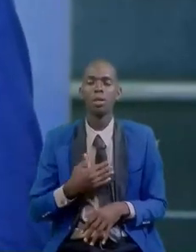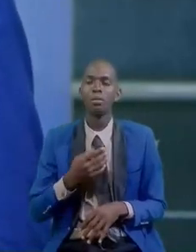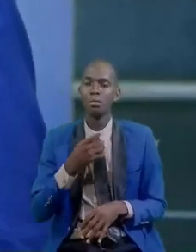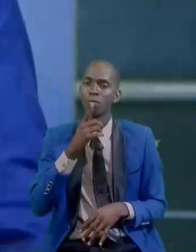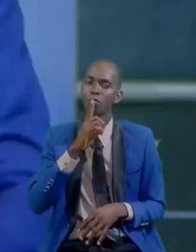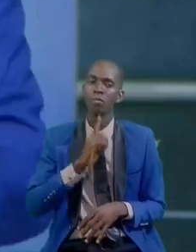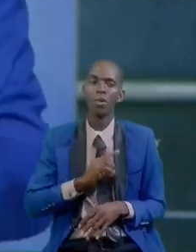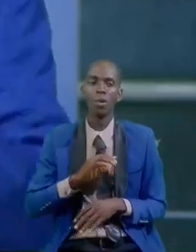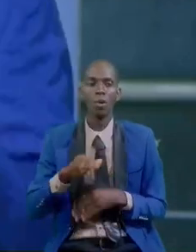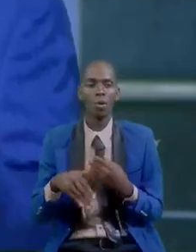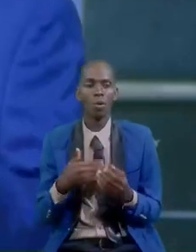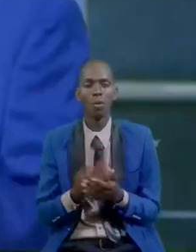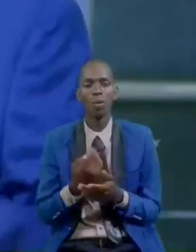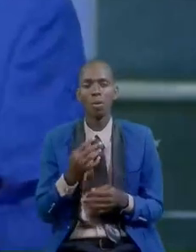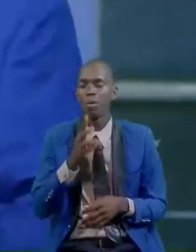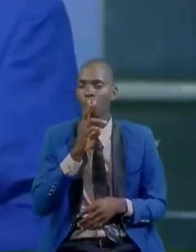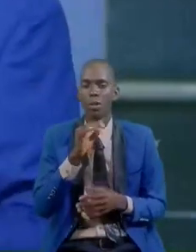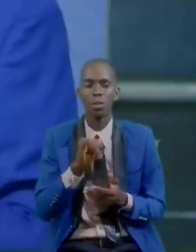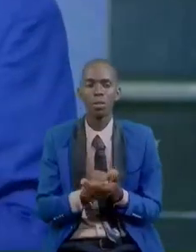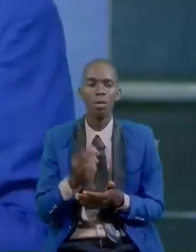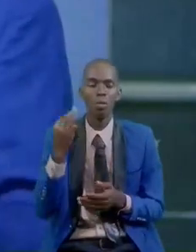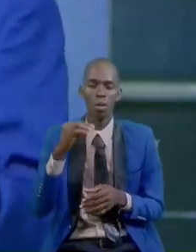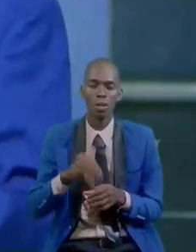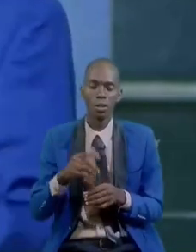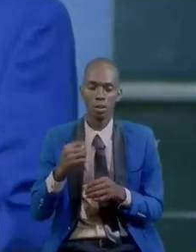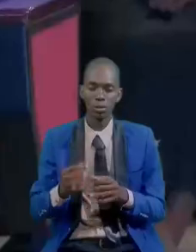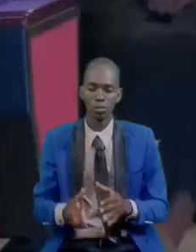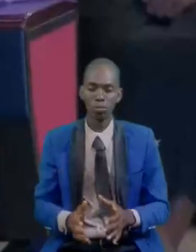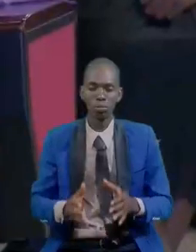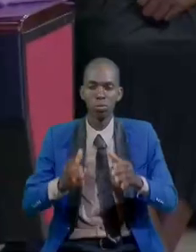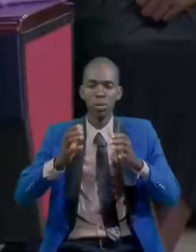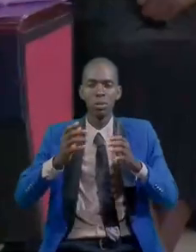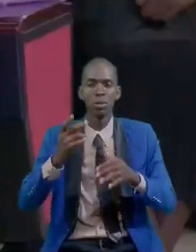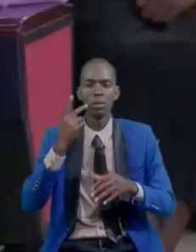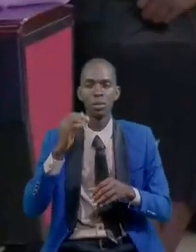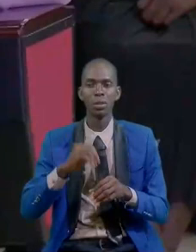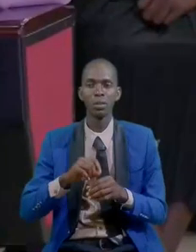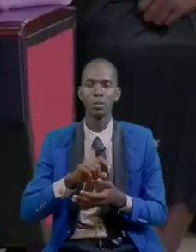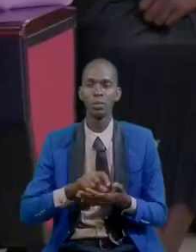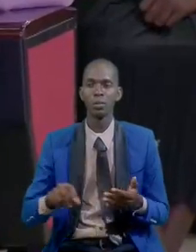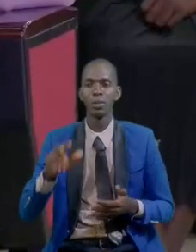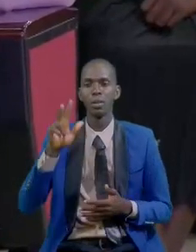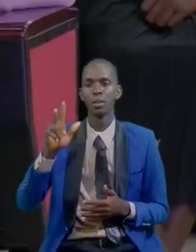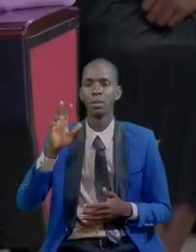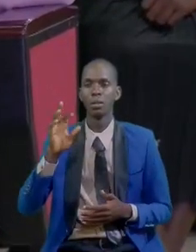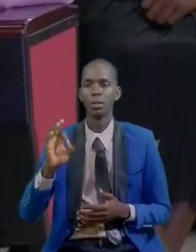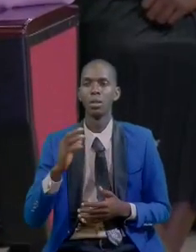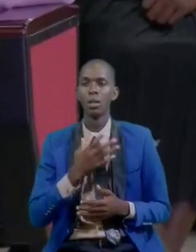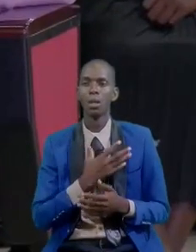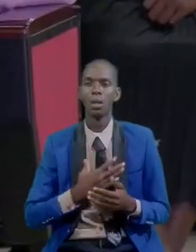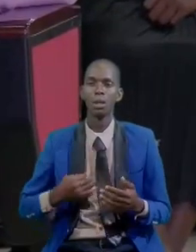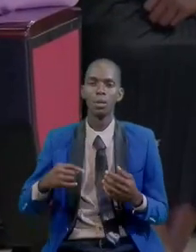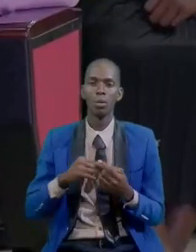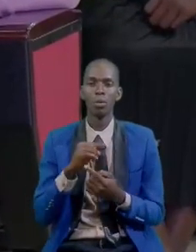terre. Et il absorba l'eau qui était dans le fossé. Verset 39. Quand tout